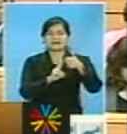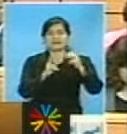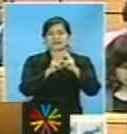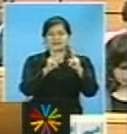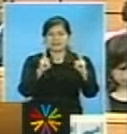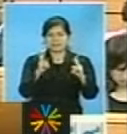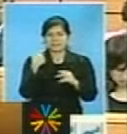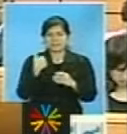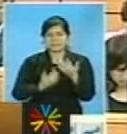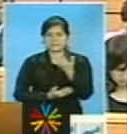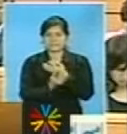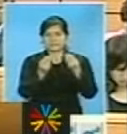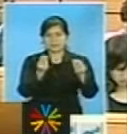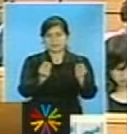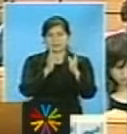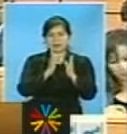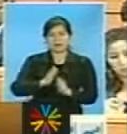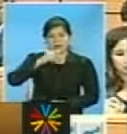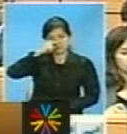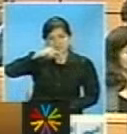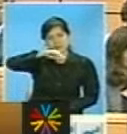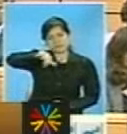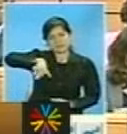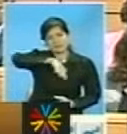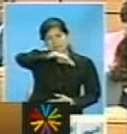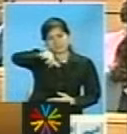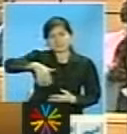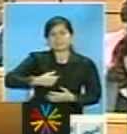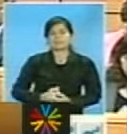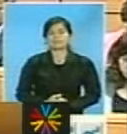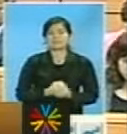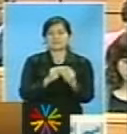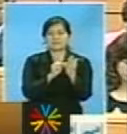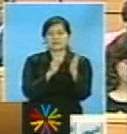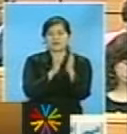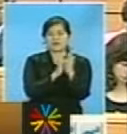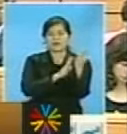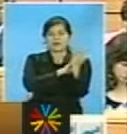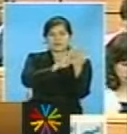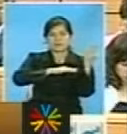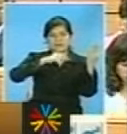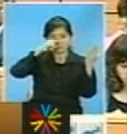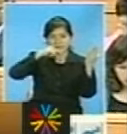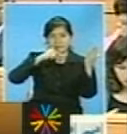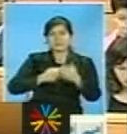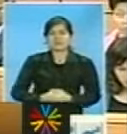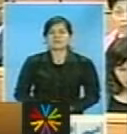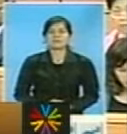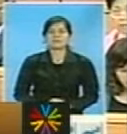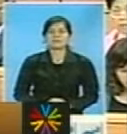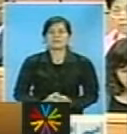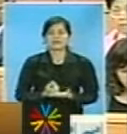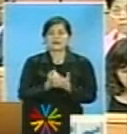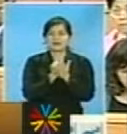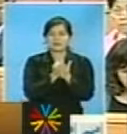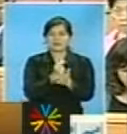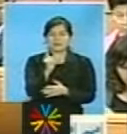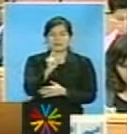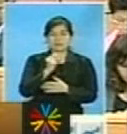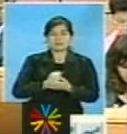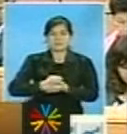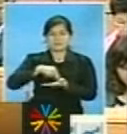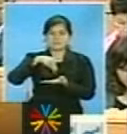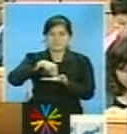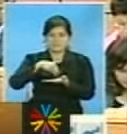ท่านให้โอกาสคนไทยเถอะครับให้โอกาสประเทศไทยเถอะครับท่านช่วยลุกขึ้นให้